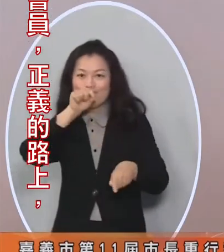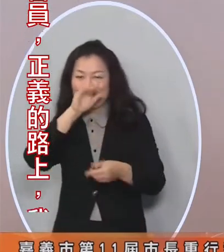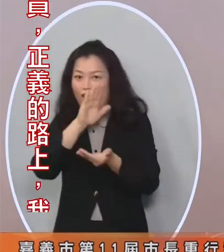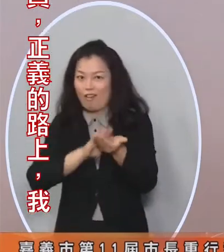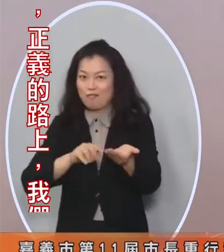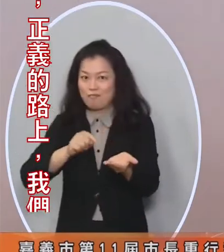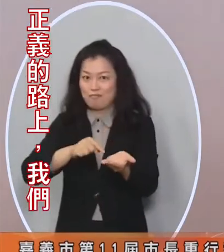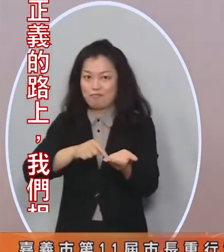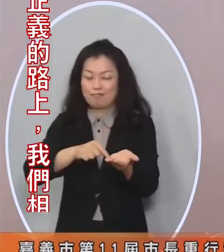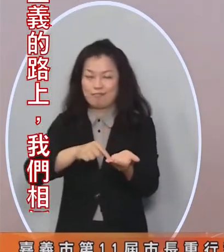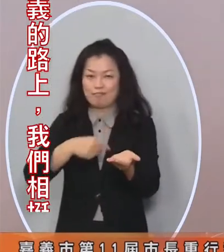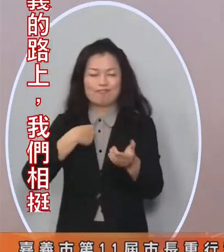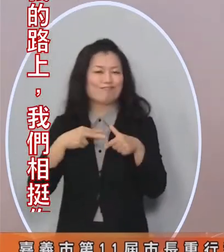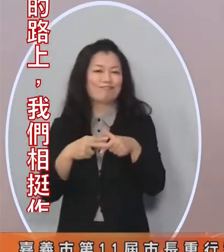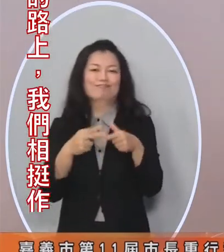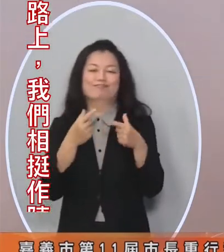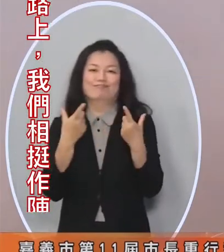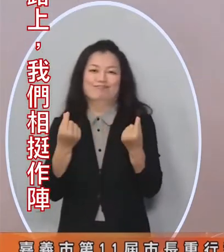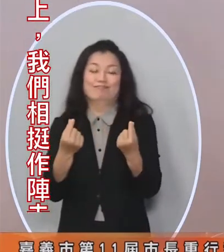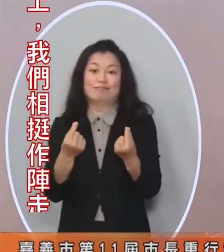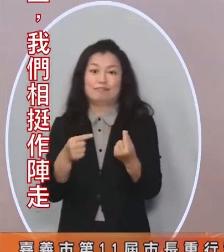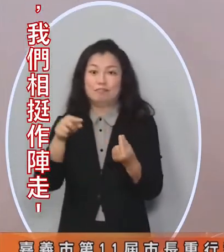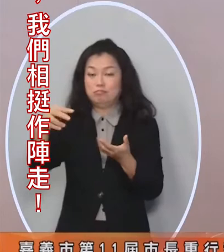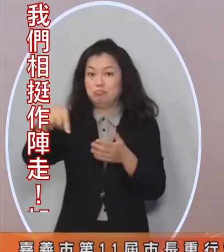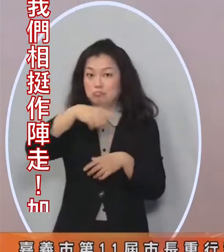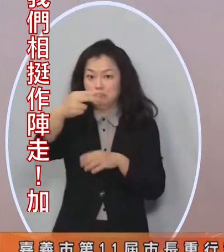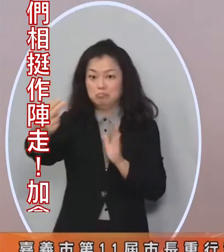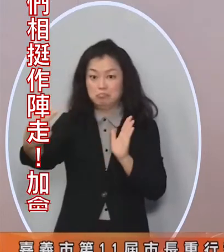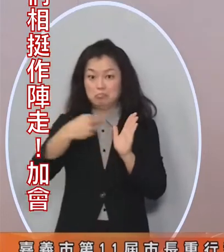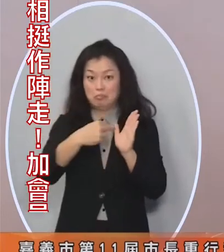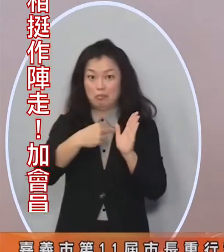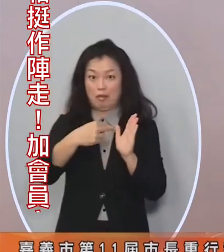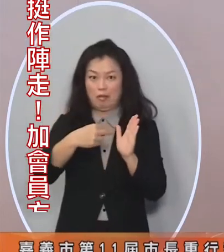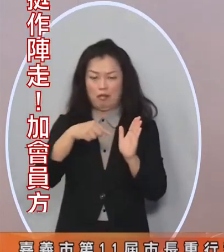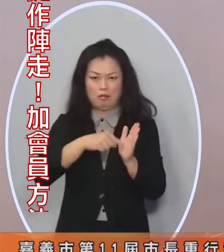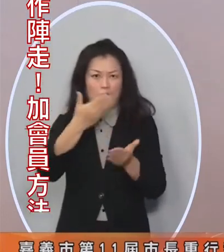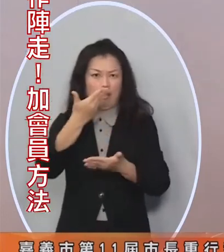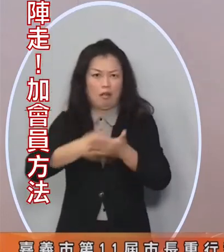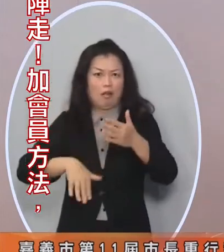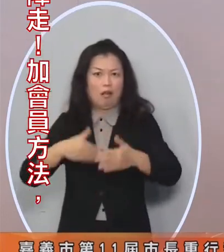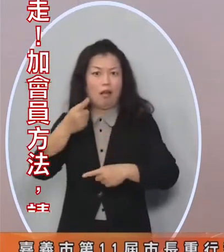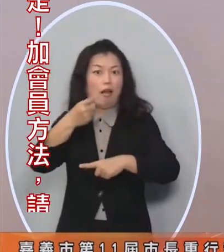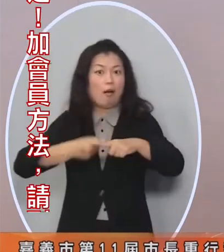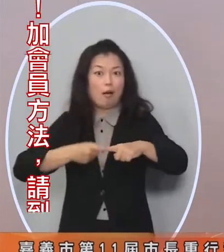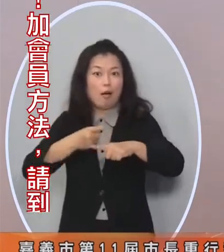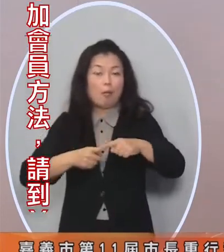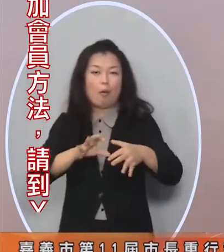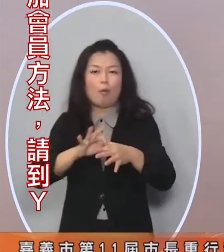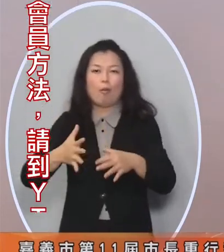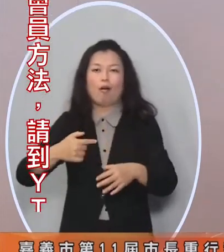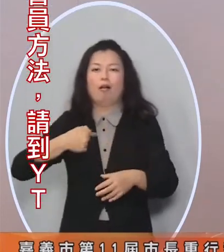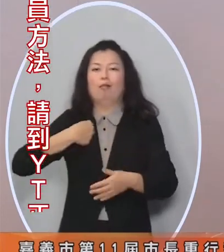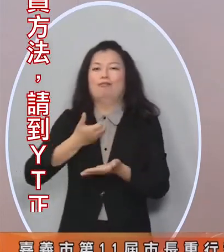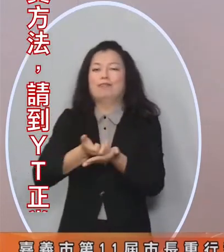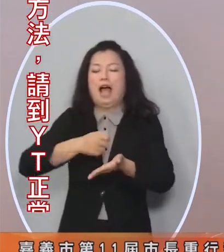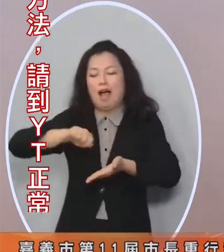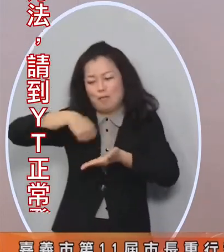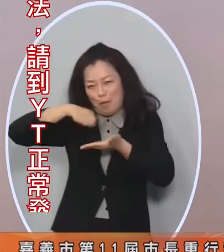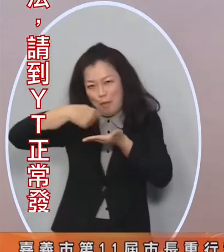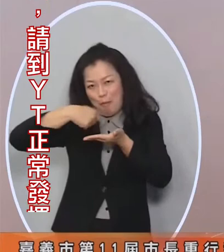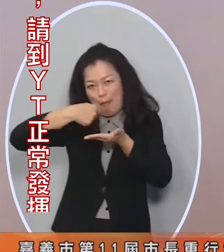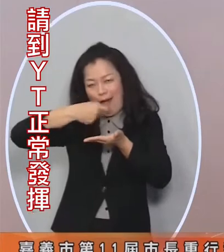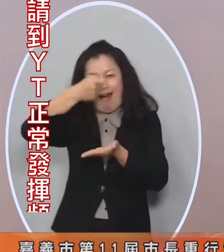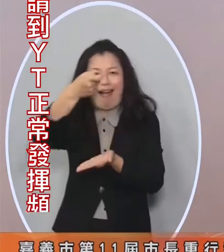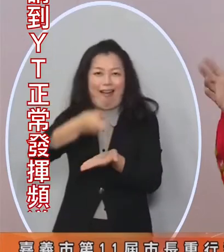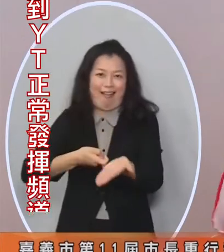还是要推荐嘉义和平鸡肉饭。大家看到我们这个和平鸡肉饭只剩一半了哈，为什么只剩一半？因为被财神总统吃光